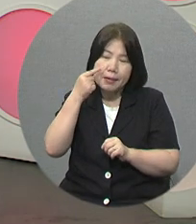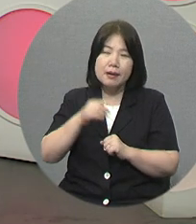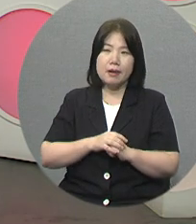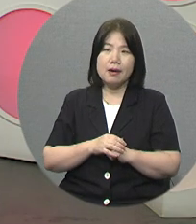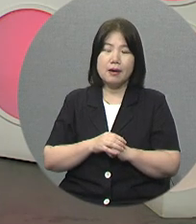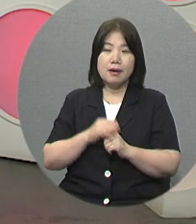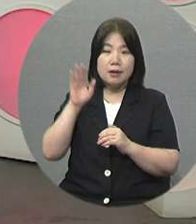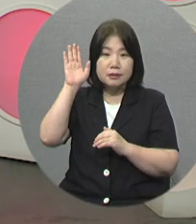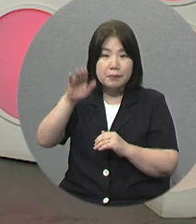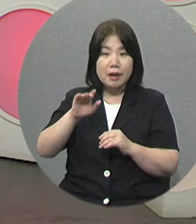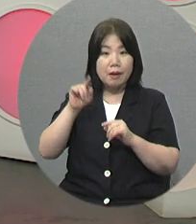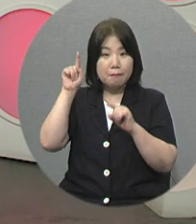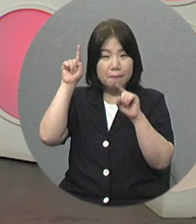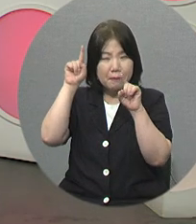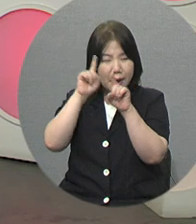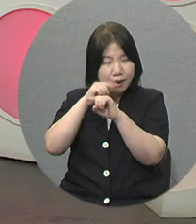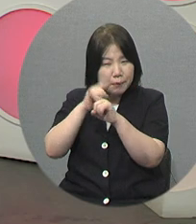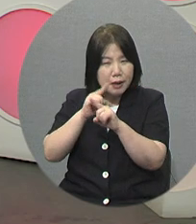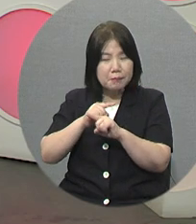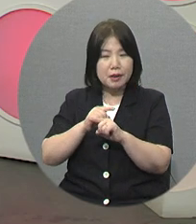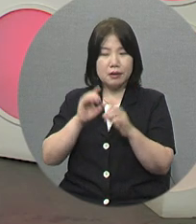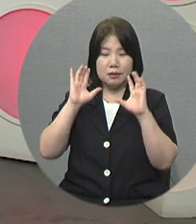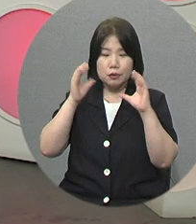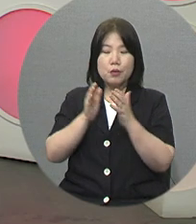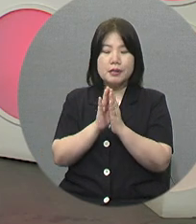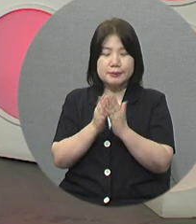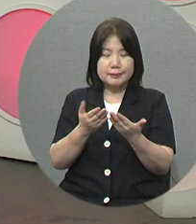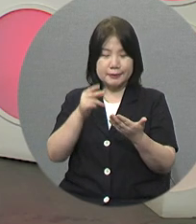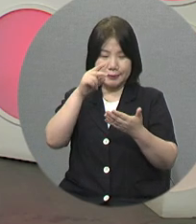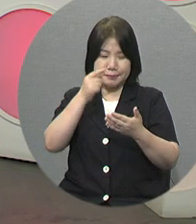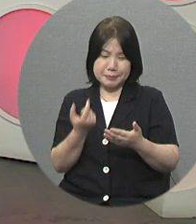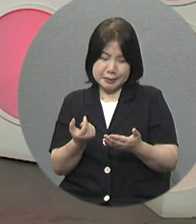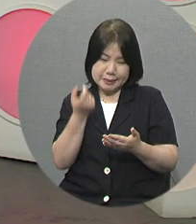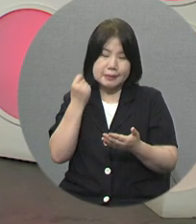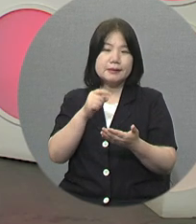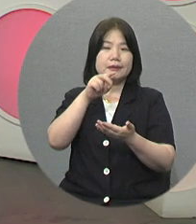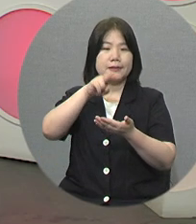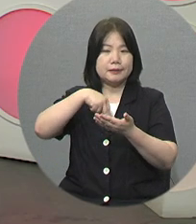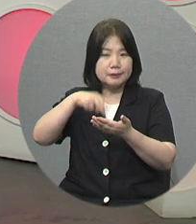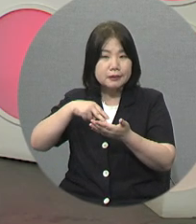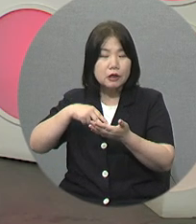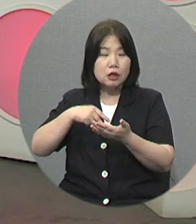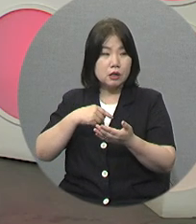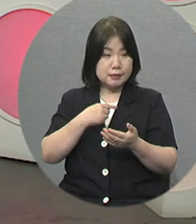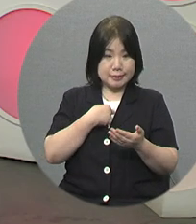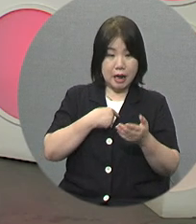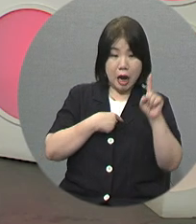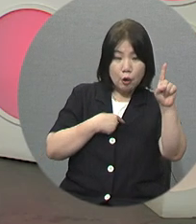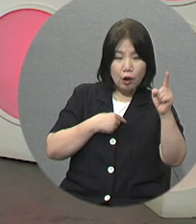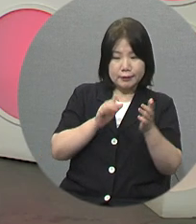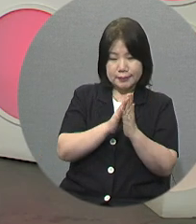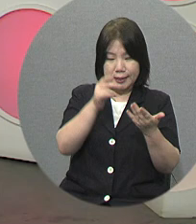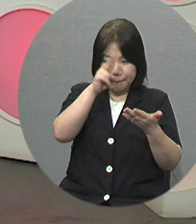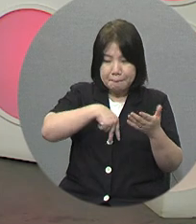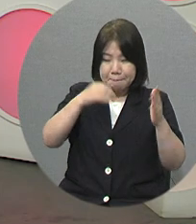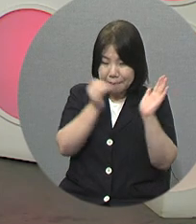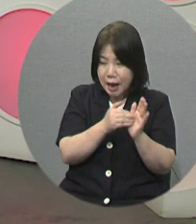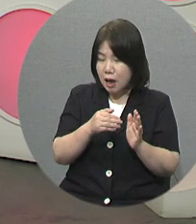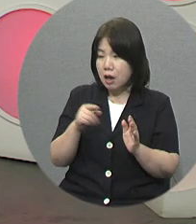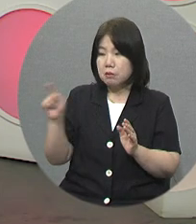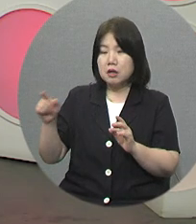그 뒤 매일마다 동화책 빨리 읽기 시합을 펼쳐 제가 한 권을 겨우겨우 읽는